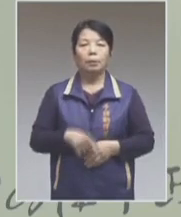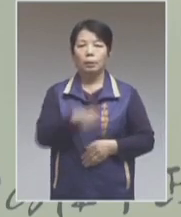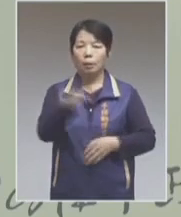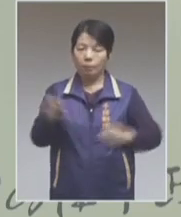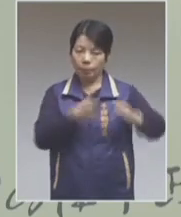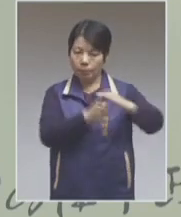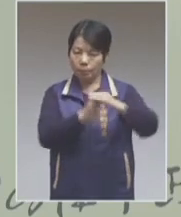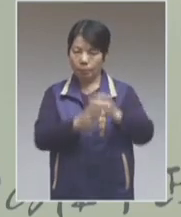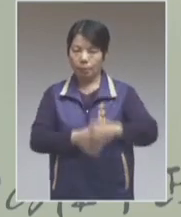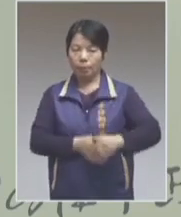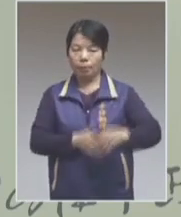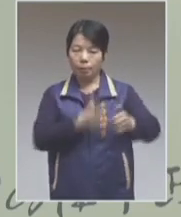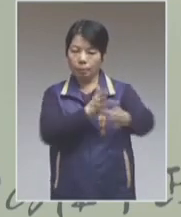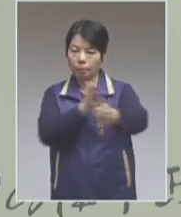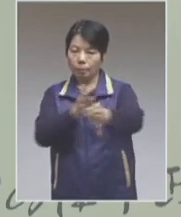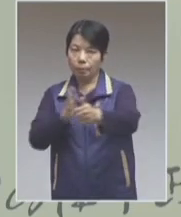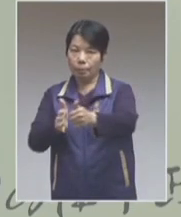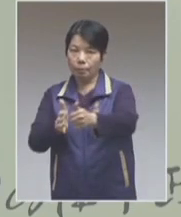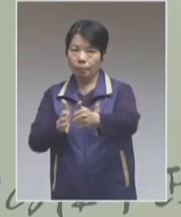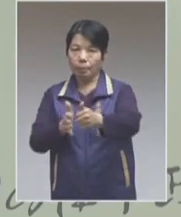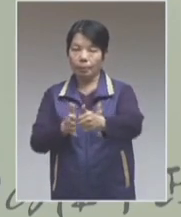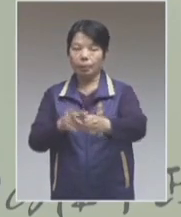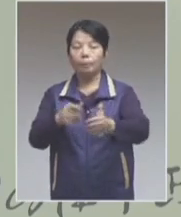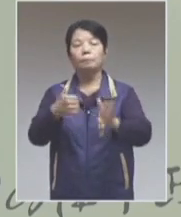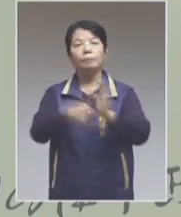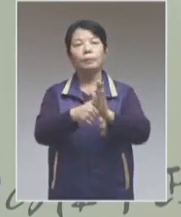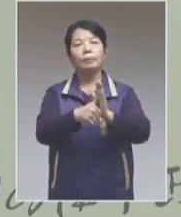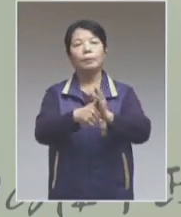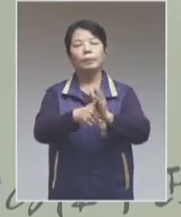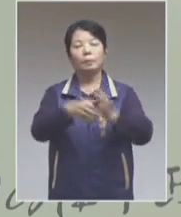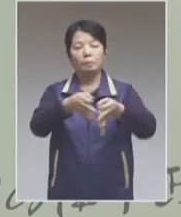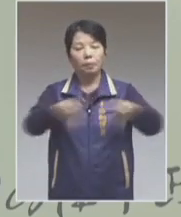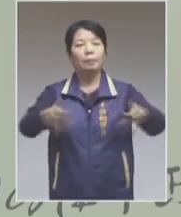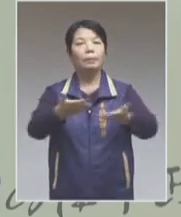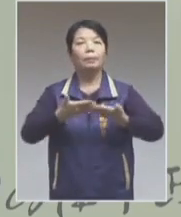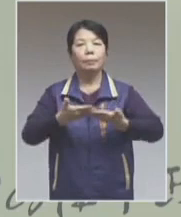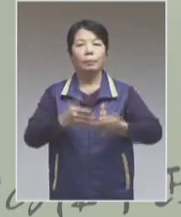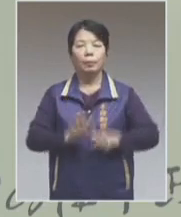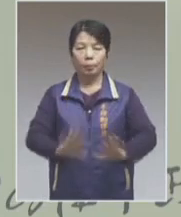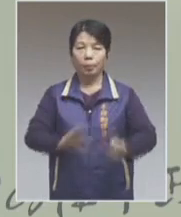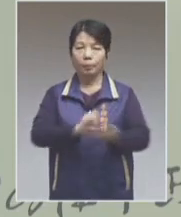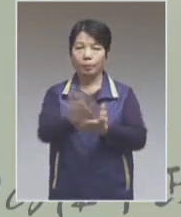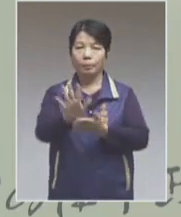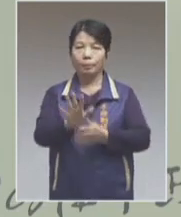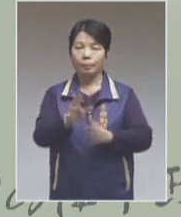的疫调的可能的这些名单，那也跟大家报告